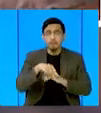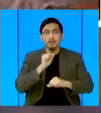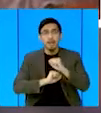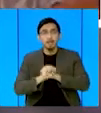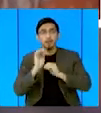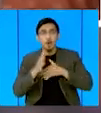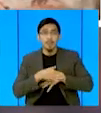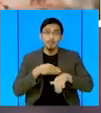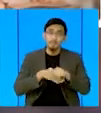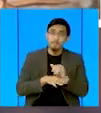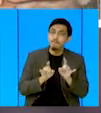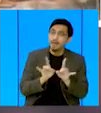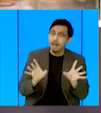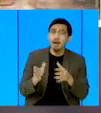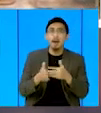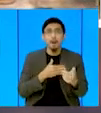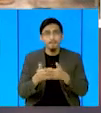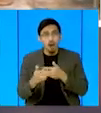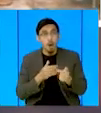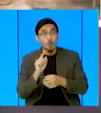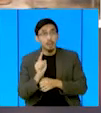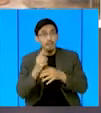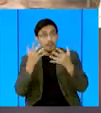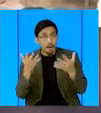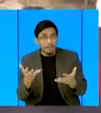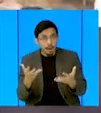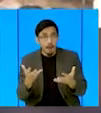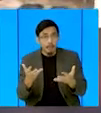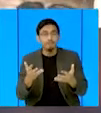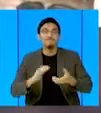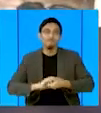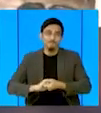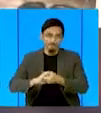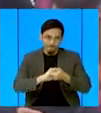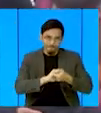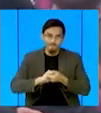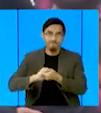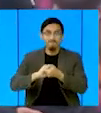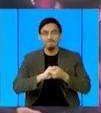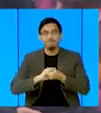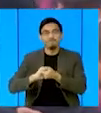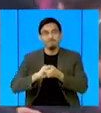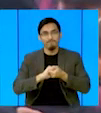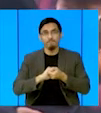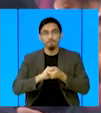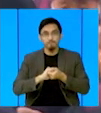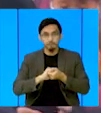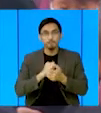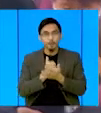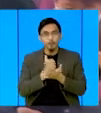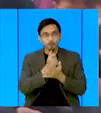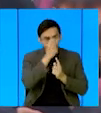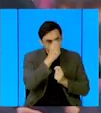dan lebih mengedepankan kepada makna uhuwah Islamiyah, persatuan dan juga harmonisasi serta toleransi